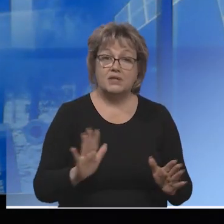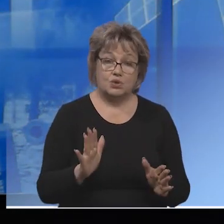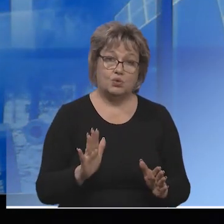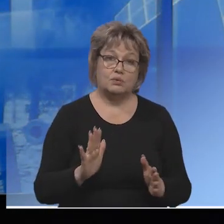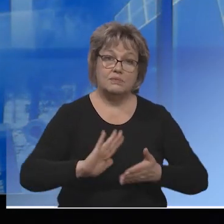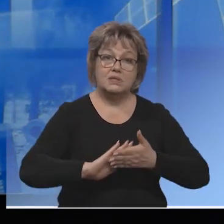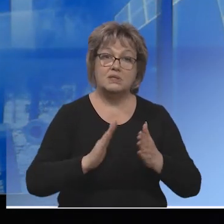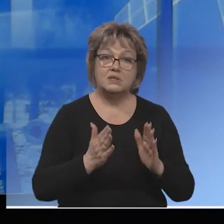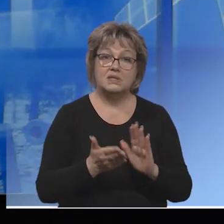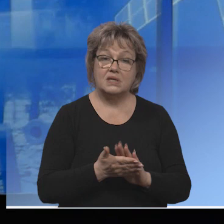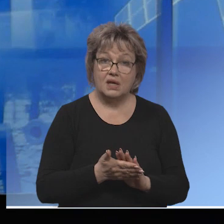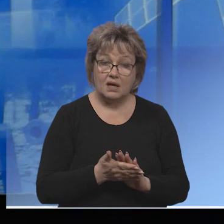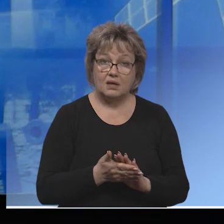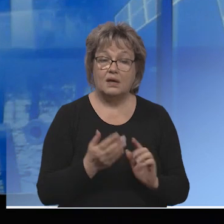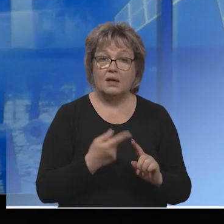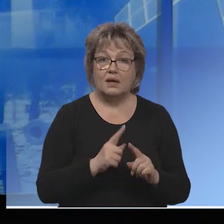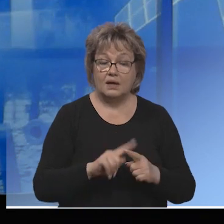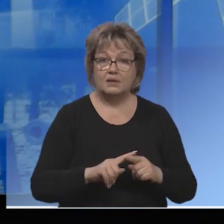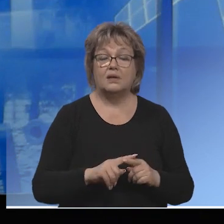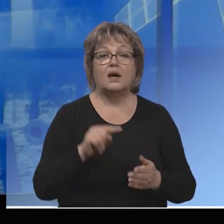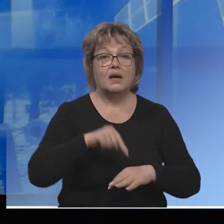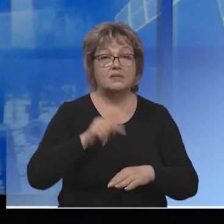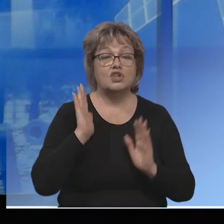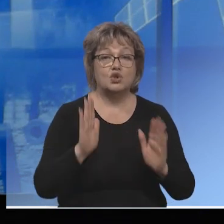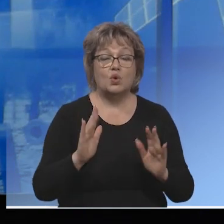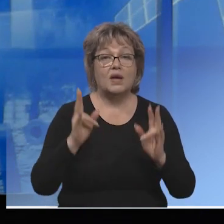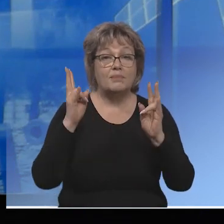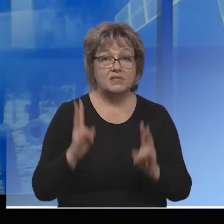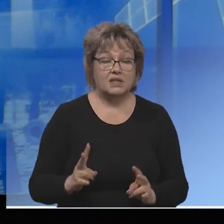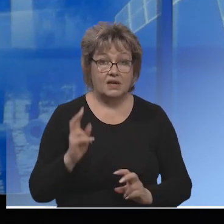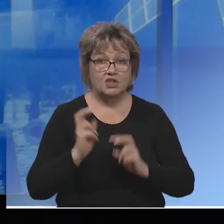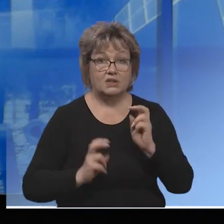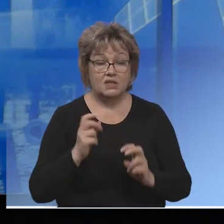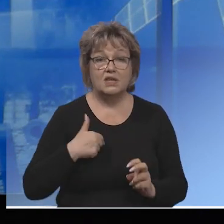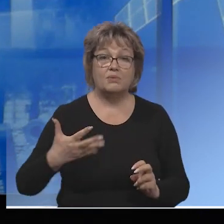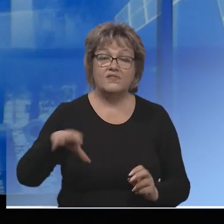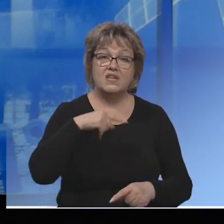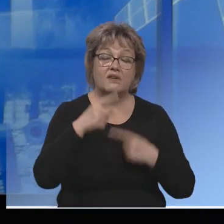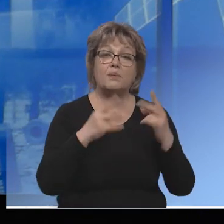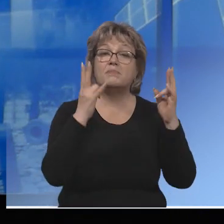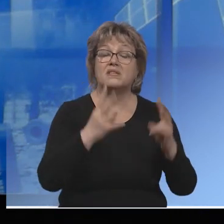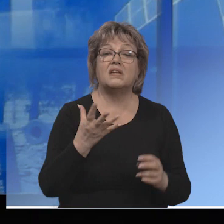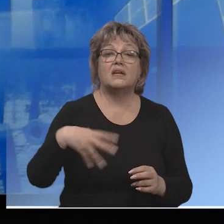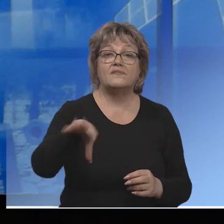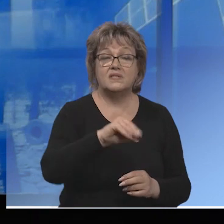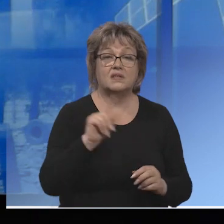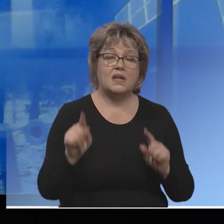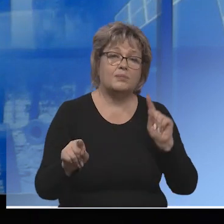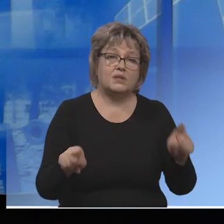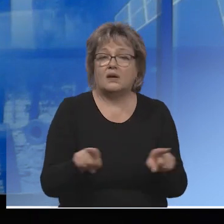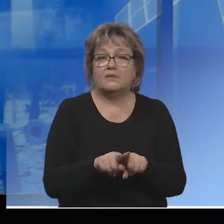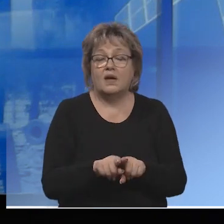непростое состояние этой ситуации, и это касается не только пострадавших отраслей, потому что мы все говорим, пострадали все в той или